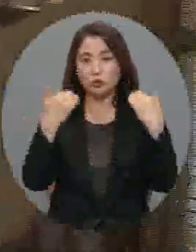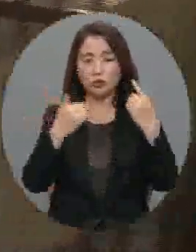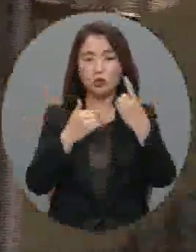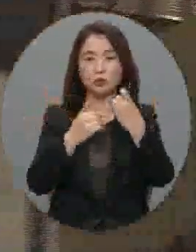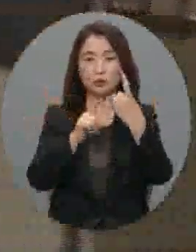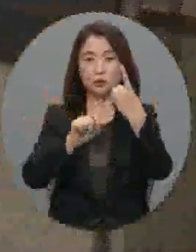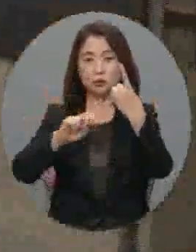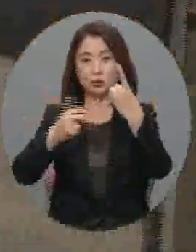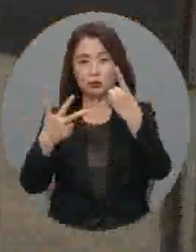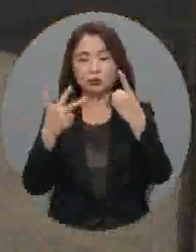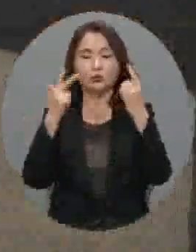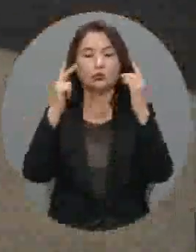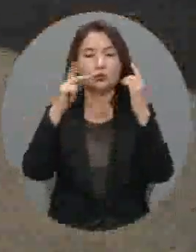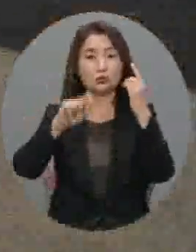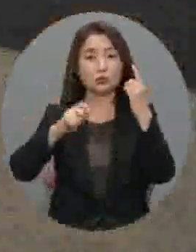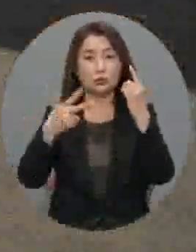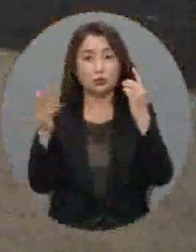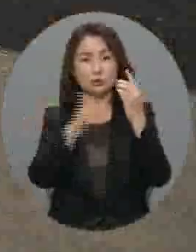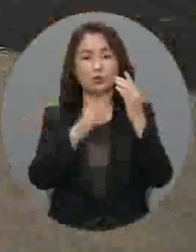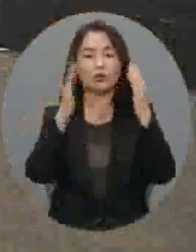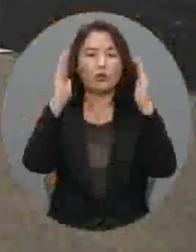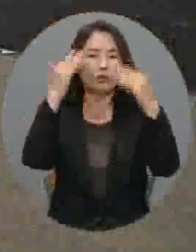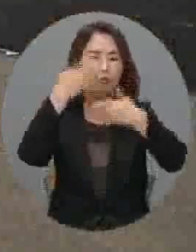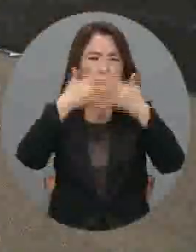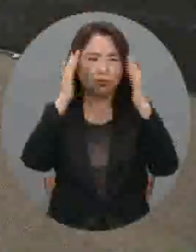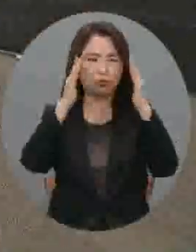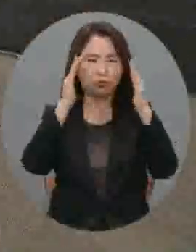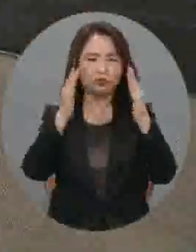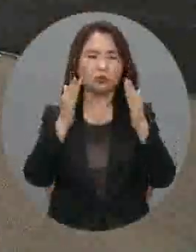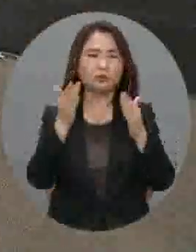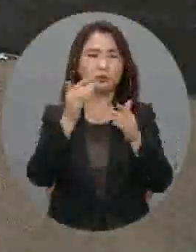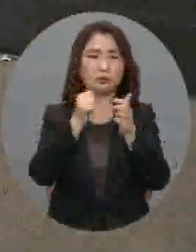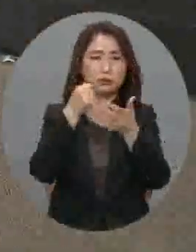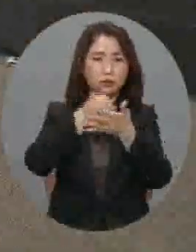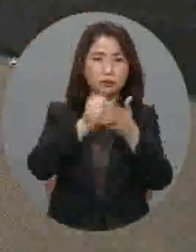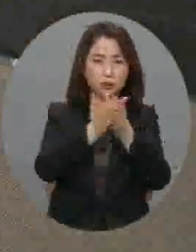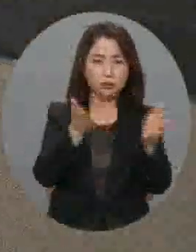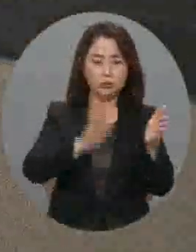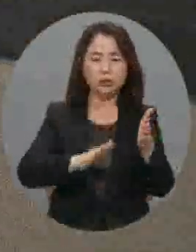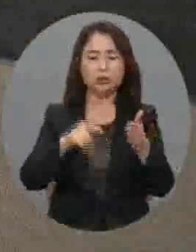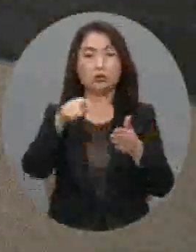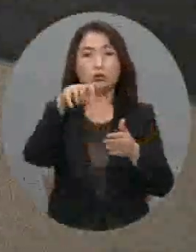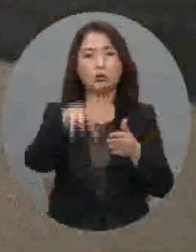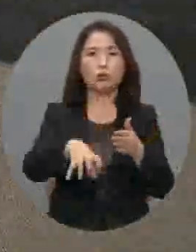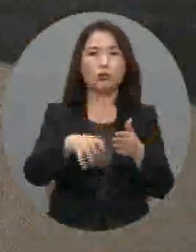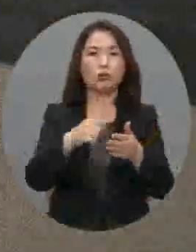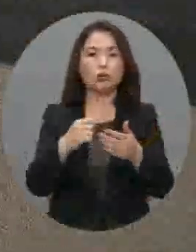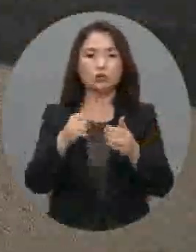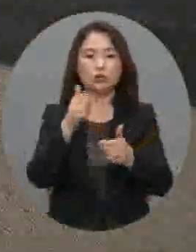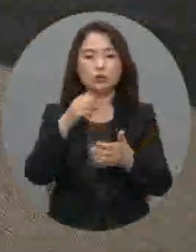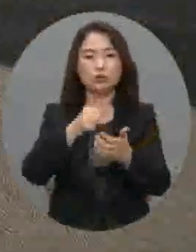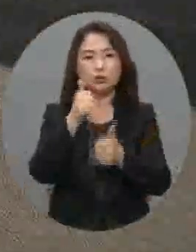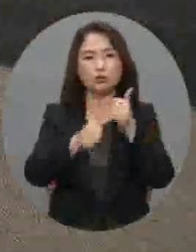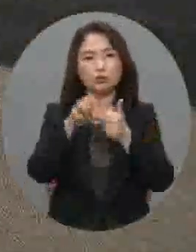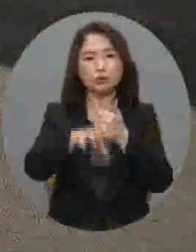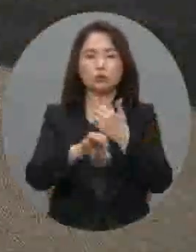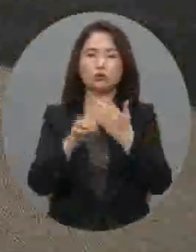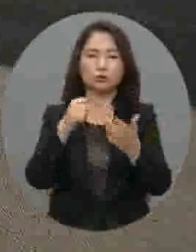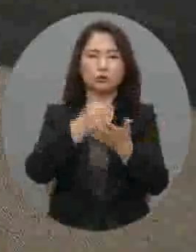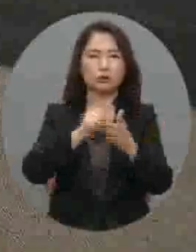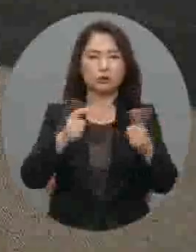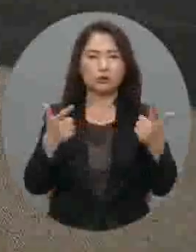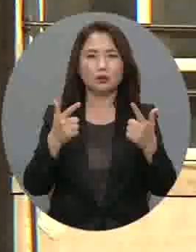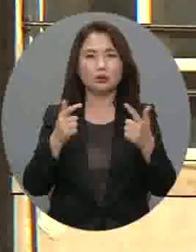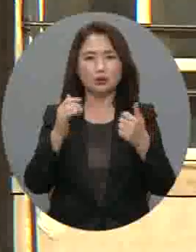원격 수업 에 들어갔지만 이곳은 내 수능 시험장 으로 지정 되지 않았고 실기 수업 위주여서 원격 수업을 하지